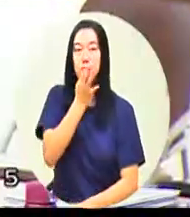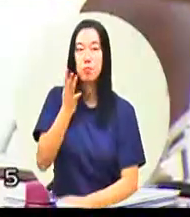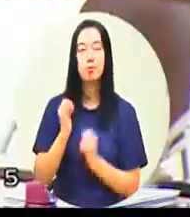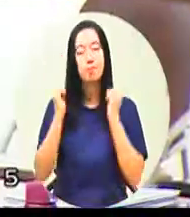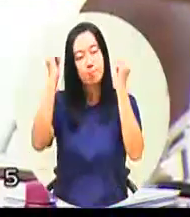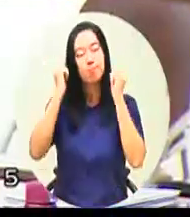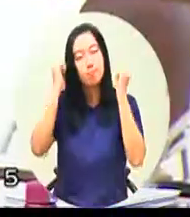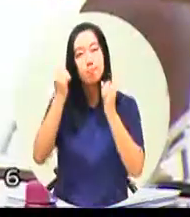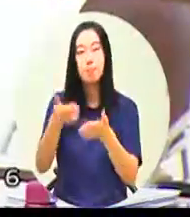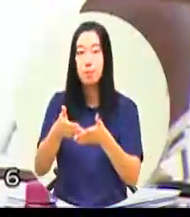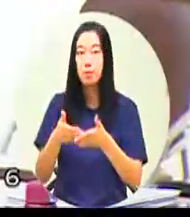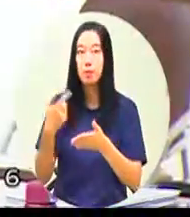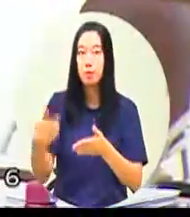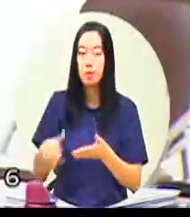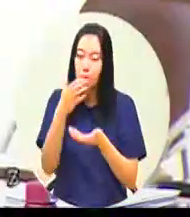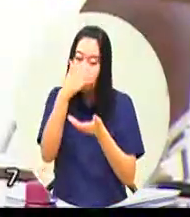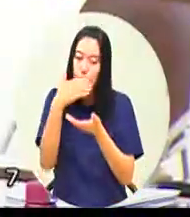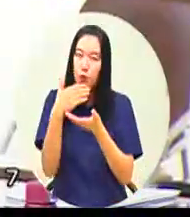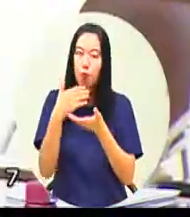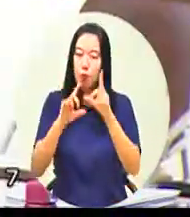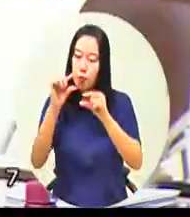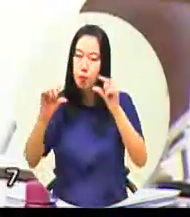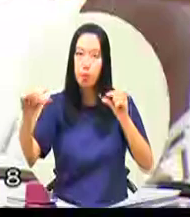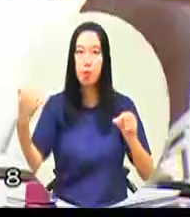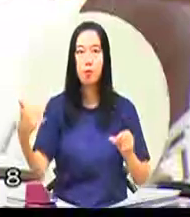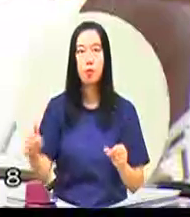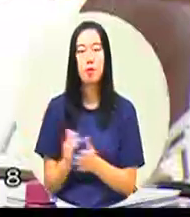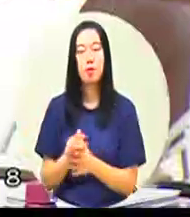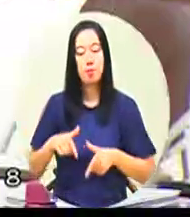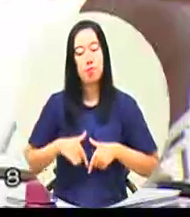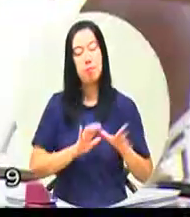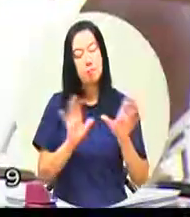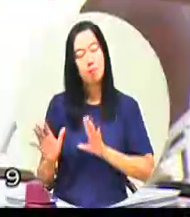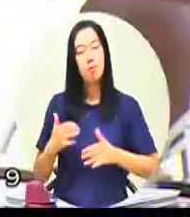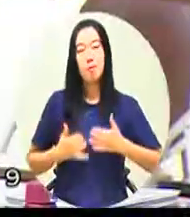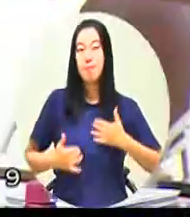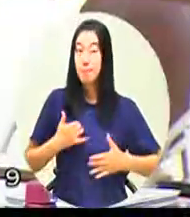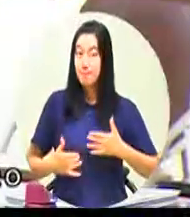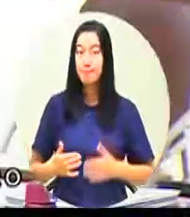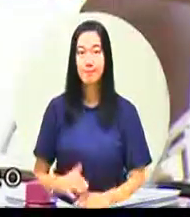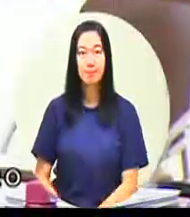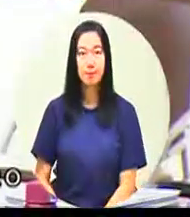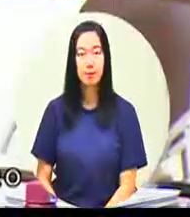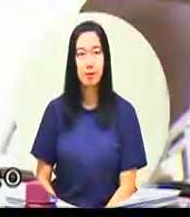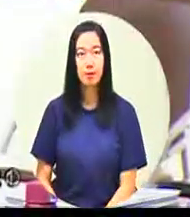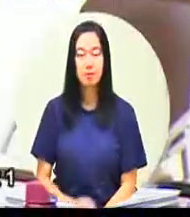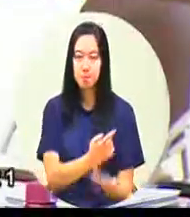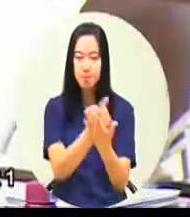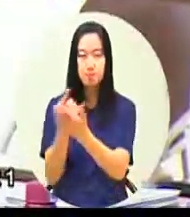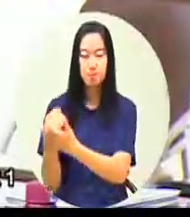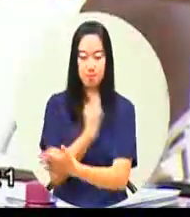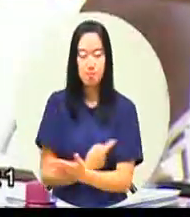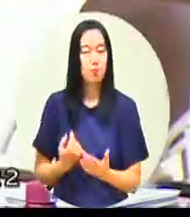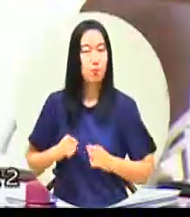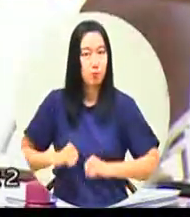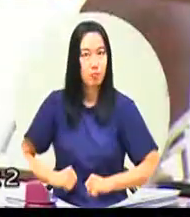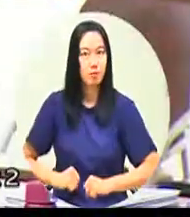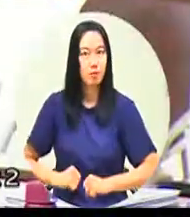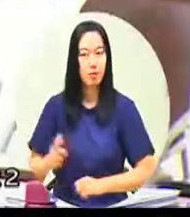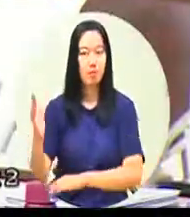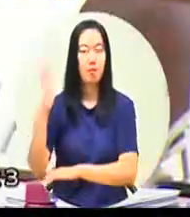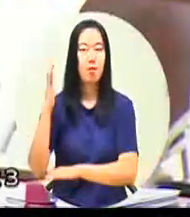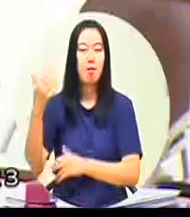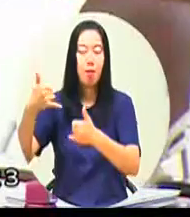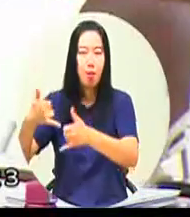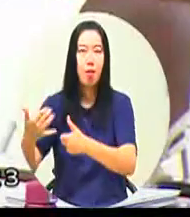动，那有均衡的饮食，愉悦的心情，哇，这每一个人啊，大家拢健康，那每个咱的政府用的健